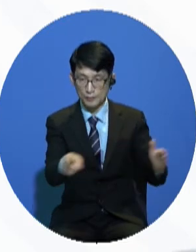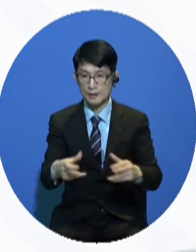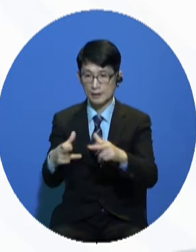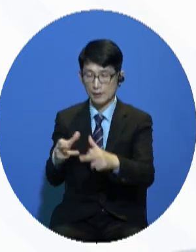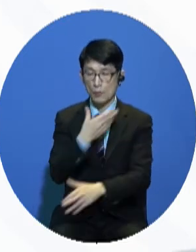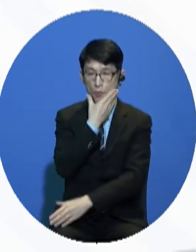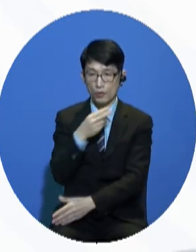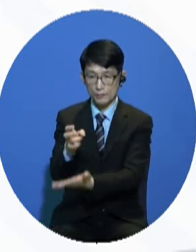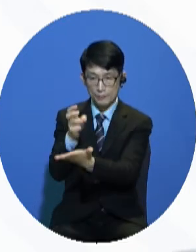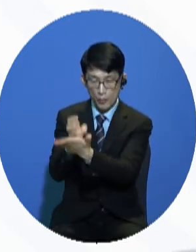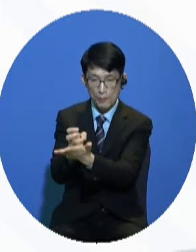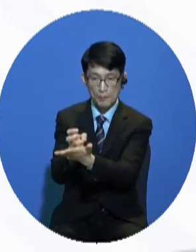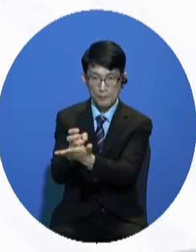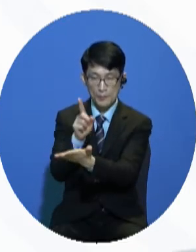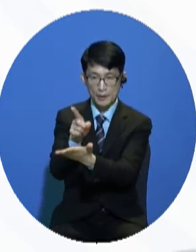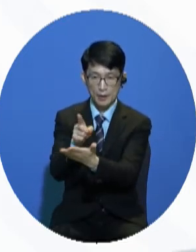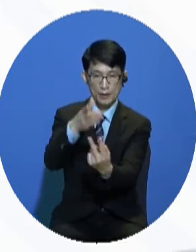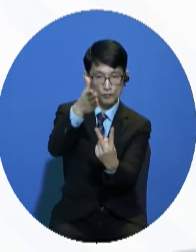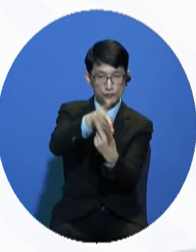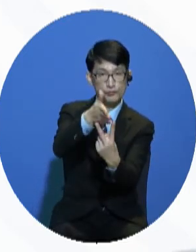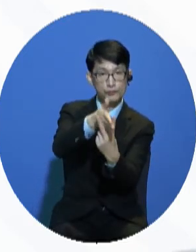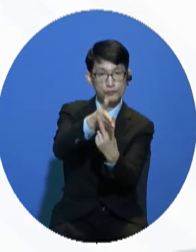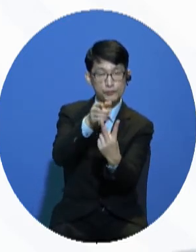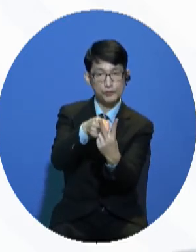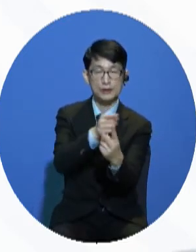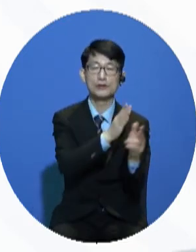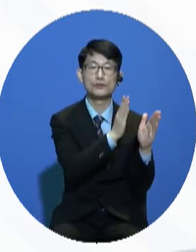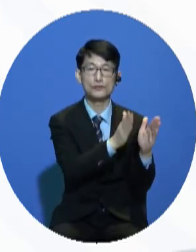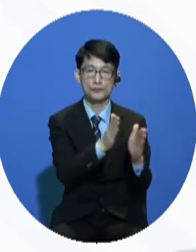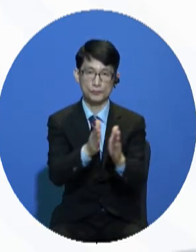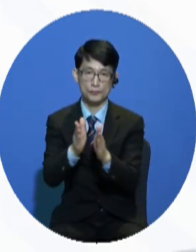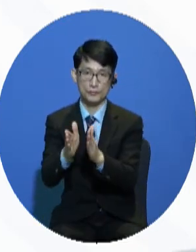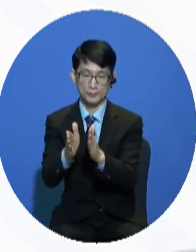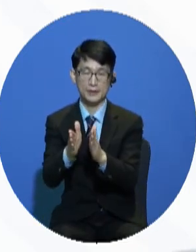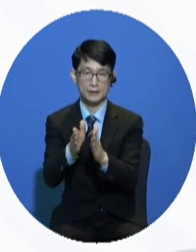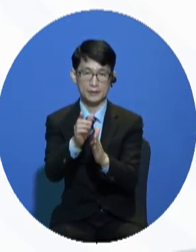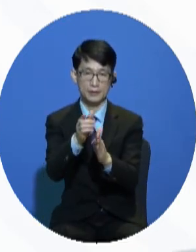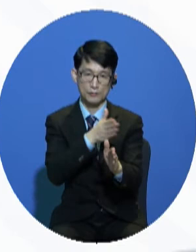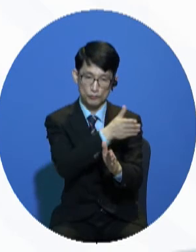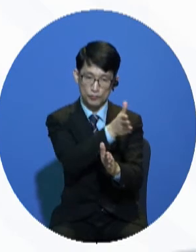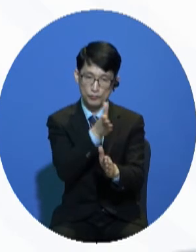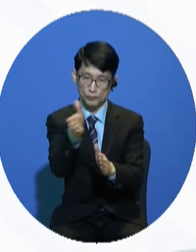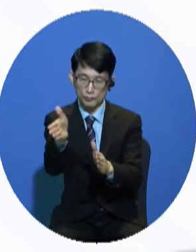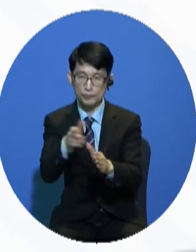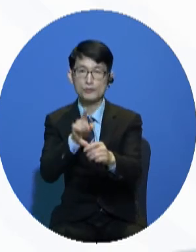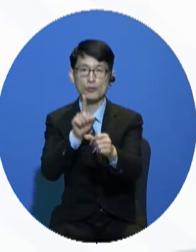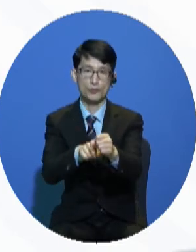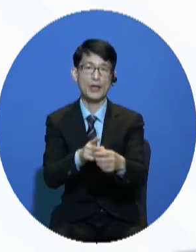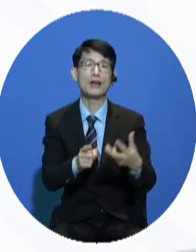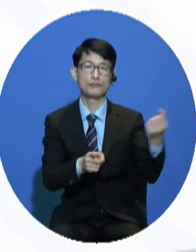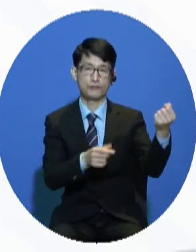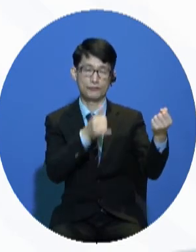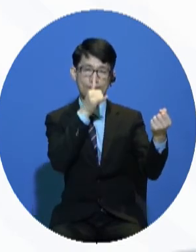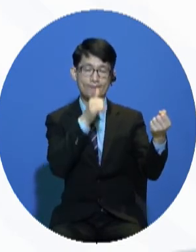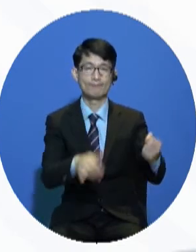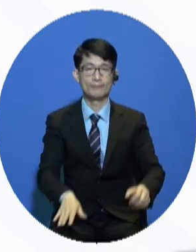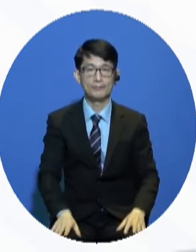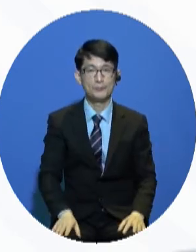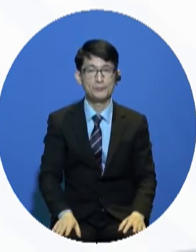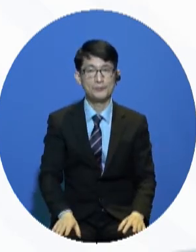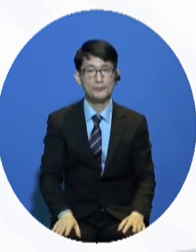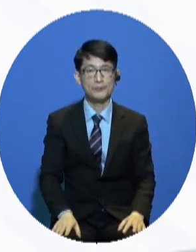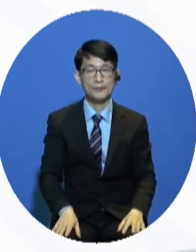전부 개정하는 형태로, 그러니까 2가지 법률안을 준비하는 방향으로 정부가 현재 추진하고 있습니다. 그래서 이제